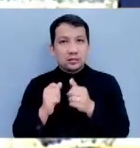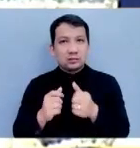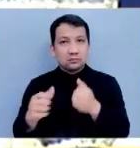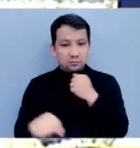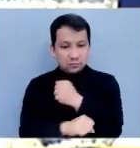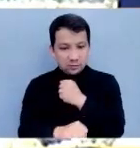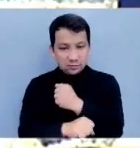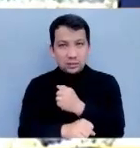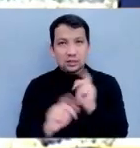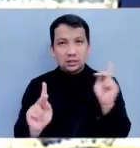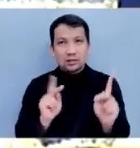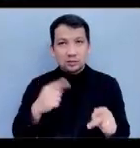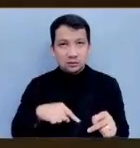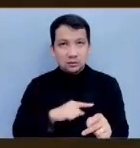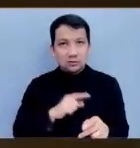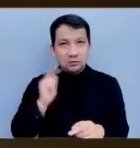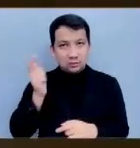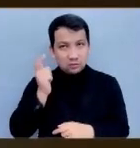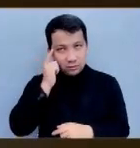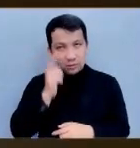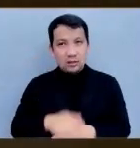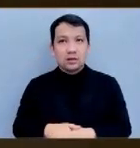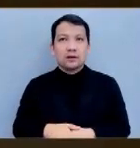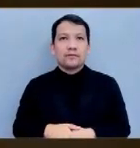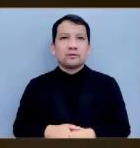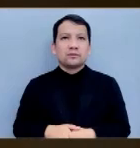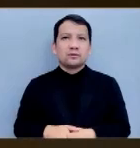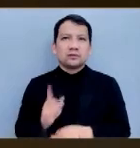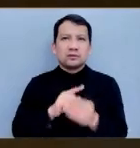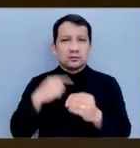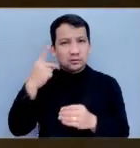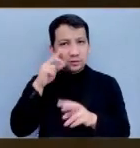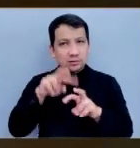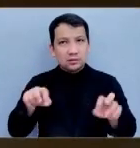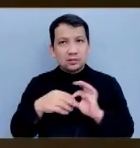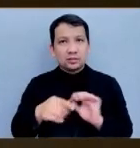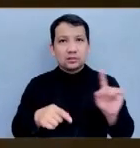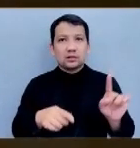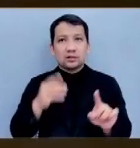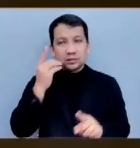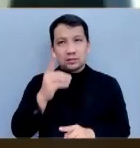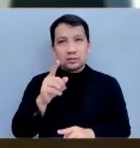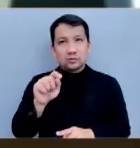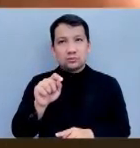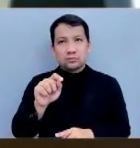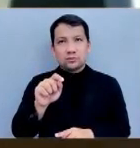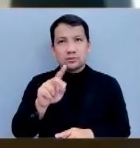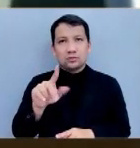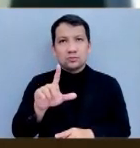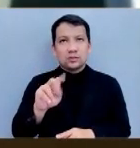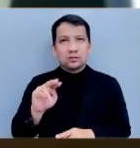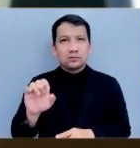pera ng mamamayan at ng gobyerno. Para naman sa political analyst na si Dean Tony Lavinia, malamang na may